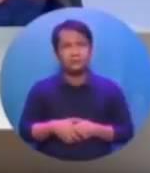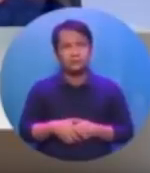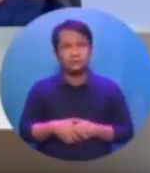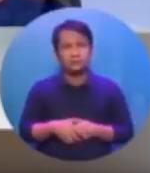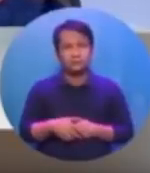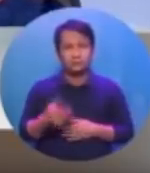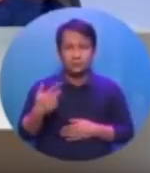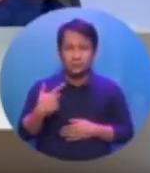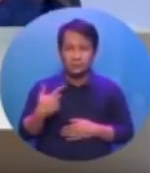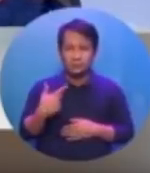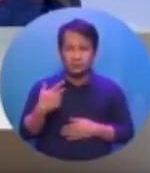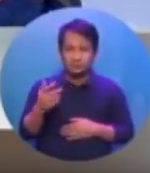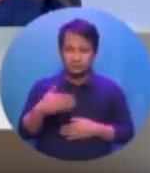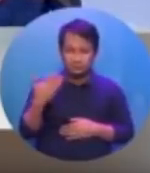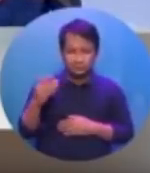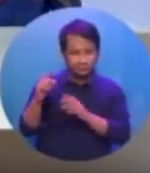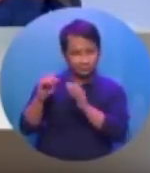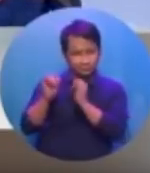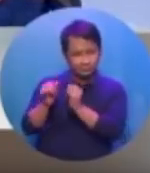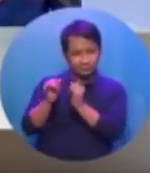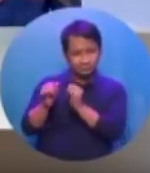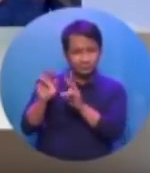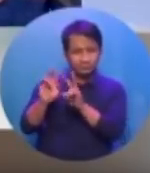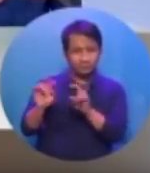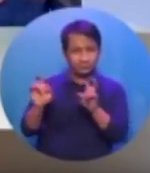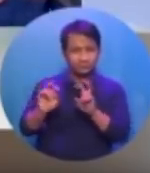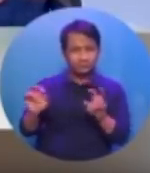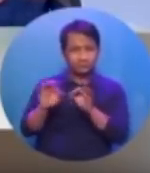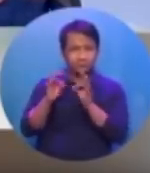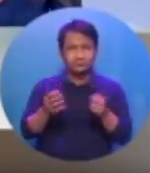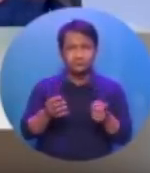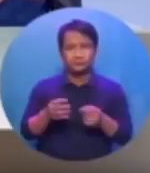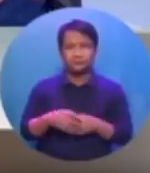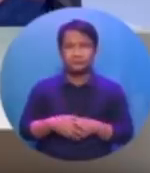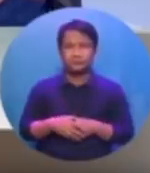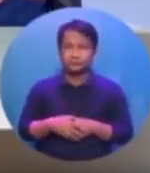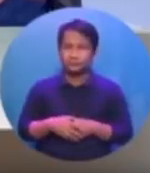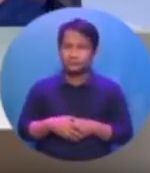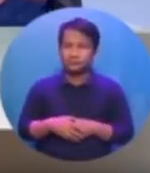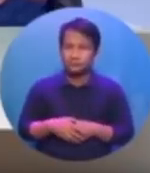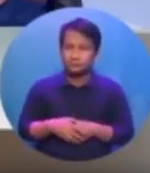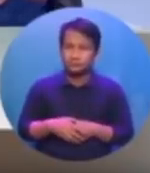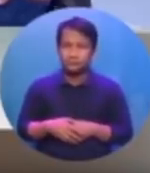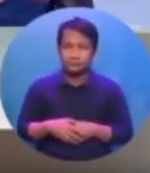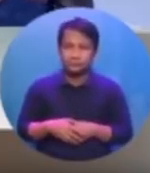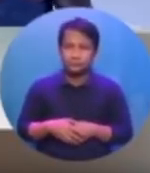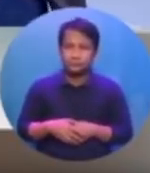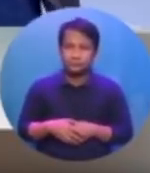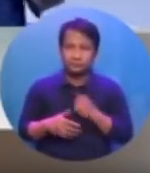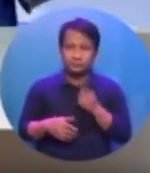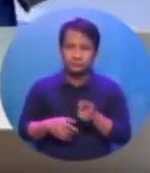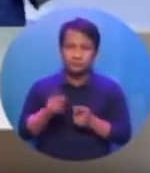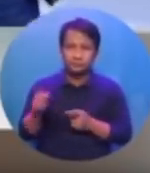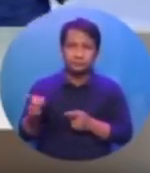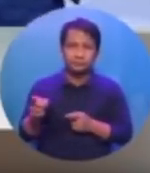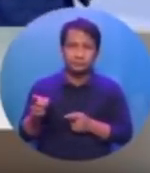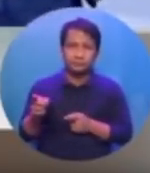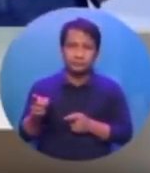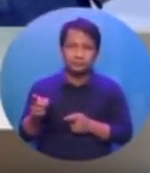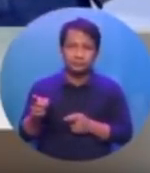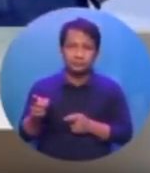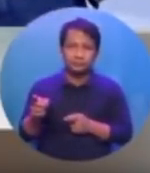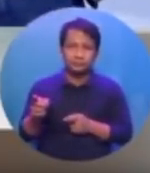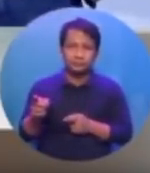okay. Saka mag-interview kami sa pamilya nila. At kung maaari sir na yung ang 'di